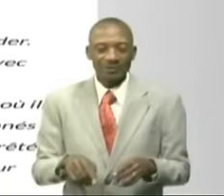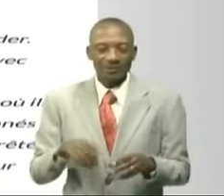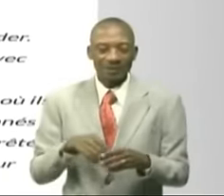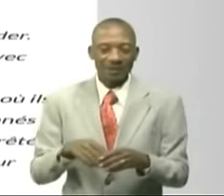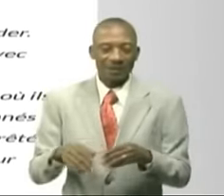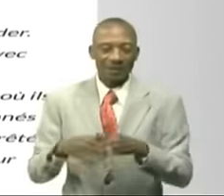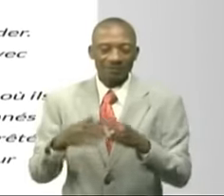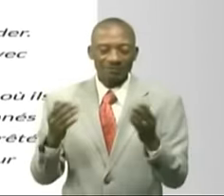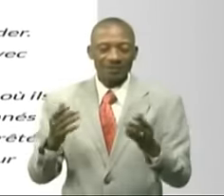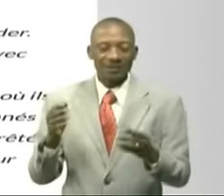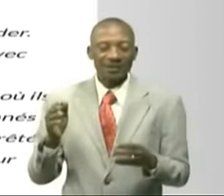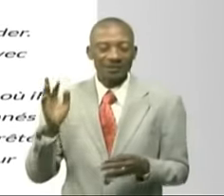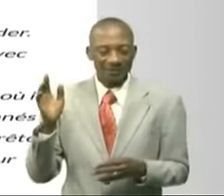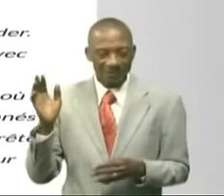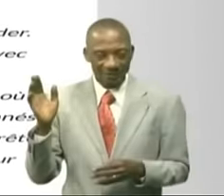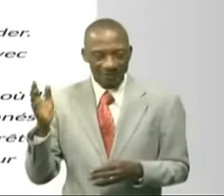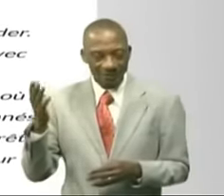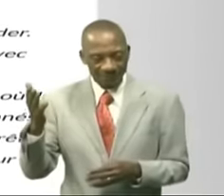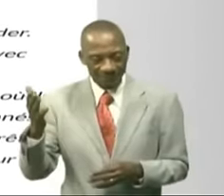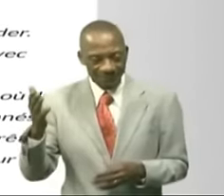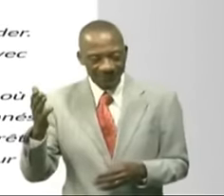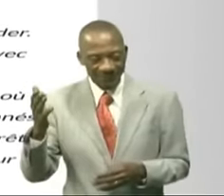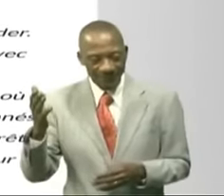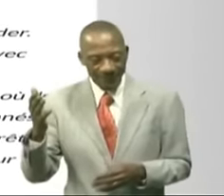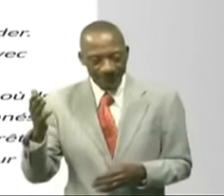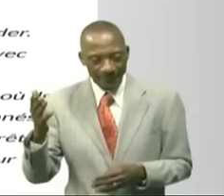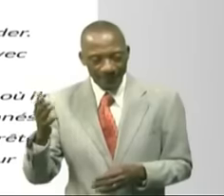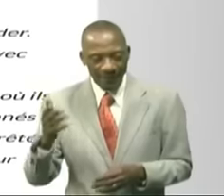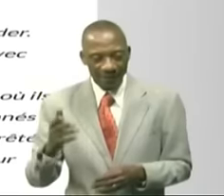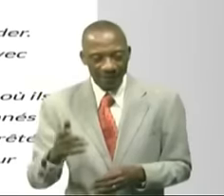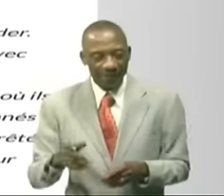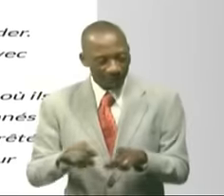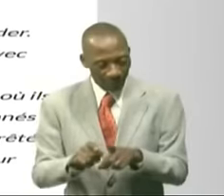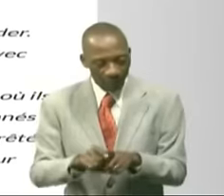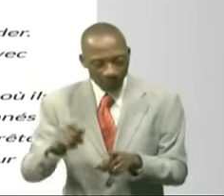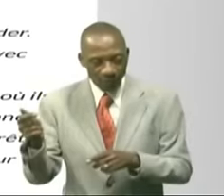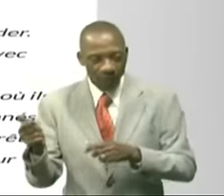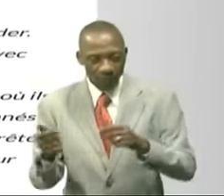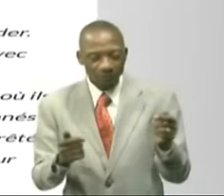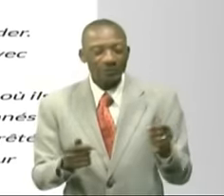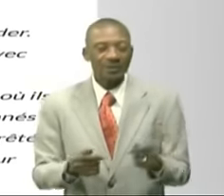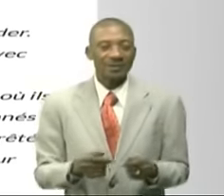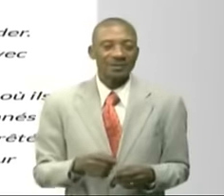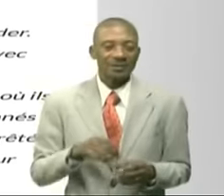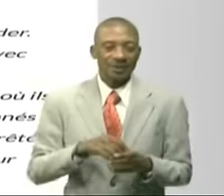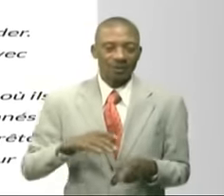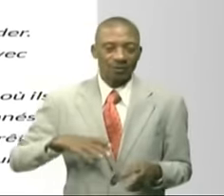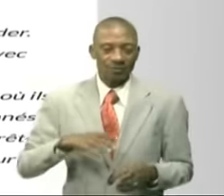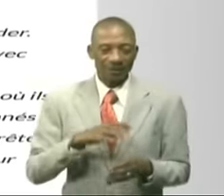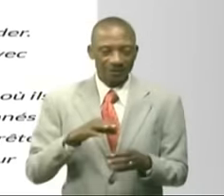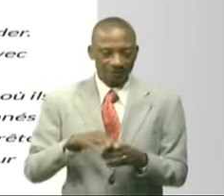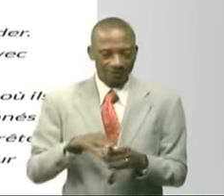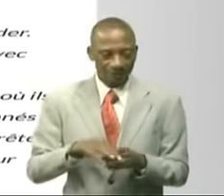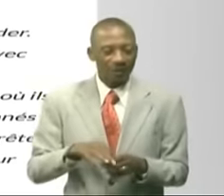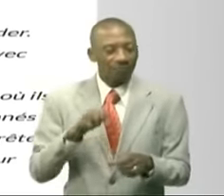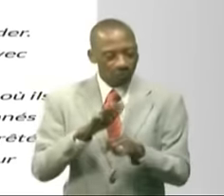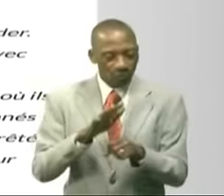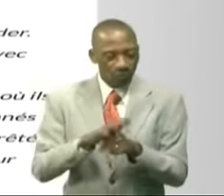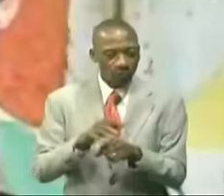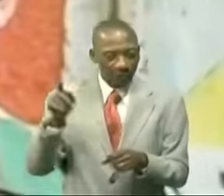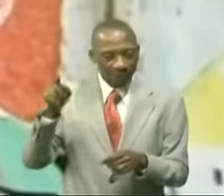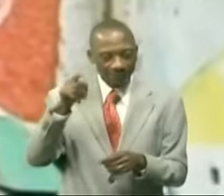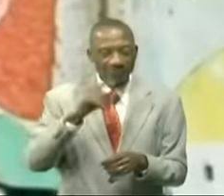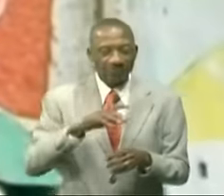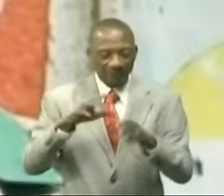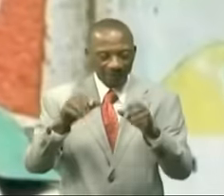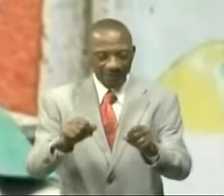électorale nationale indépendante et leader du mouvement politique militaires Alliance du fleuve Congo, ainsi que certains de ses